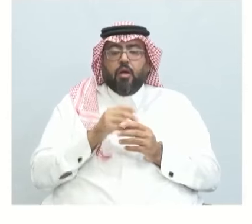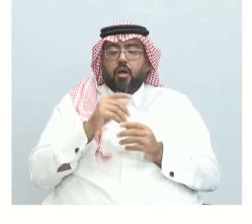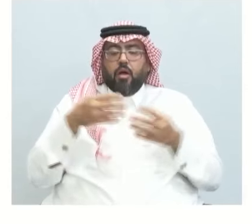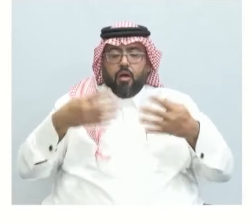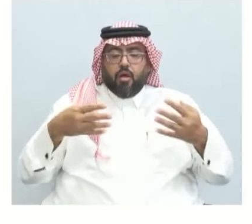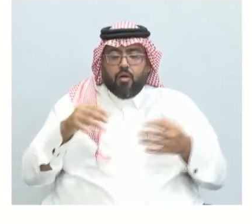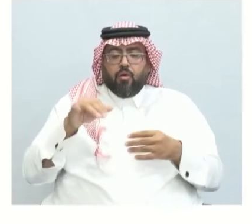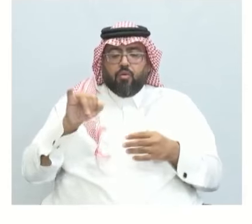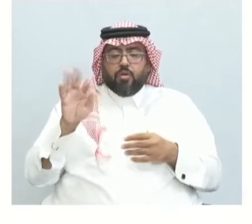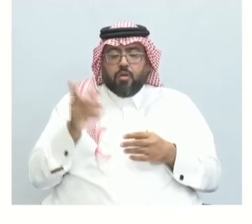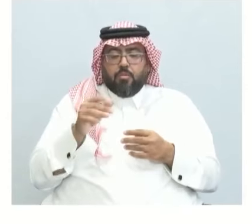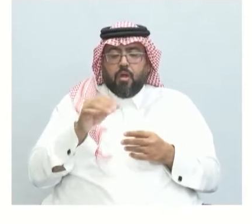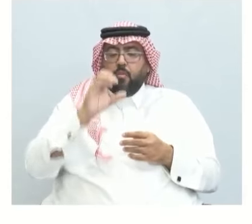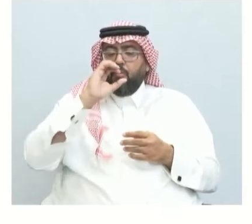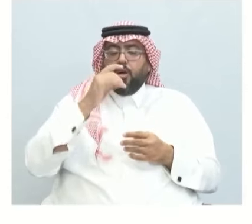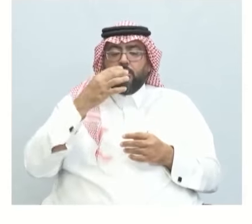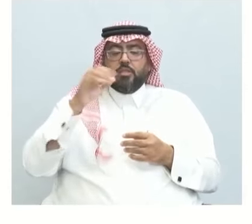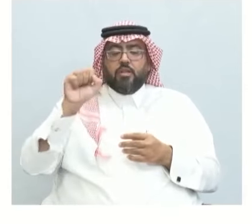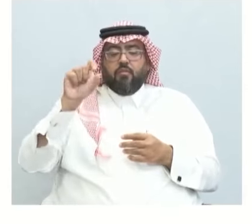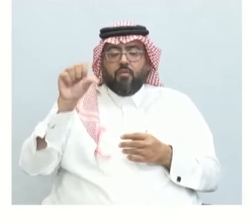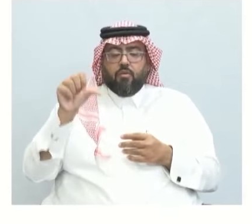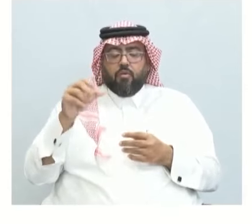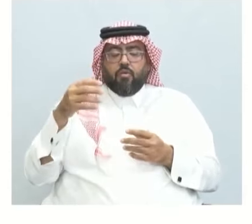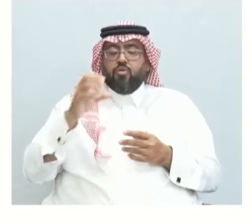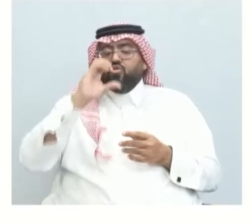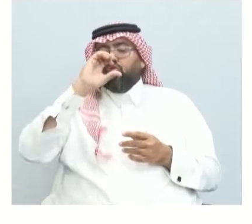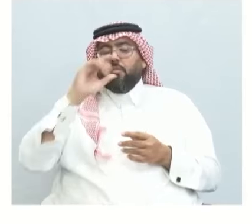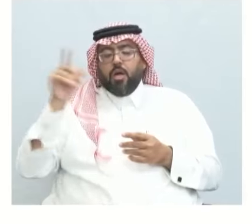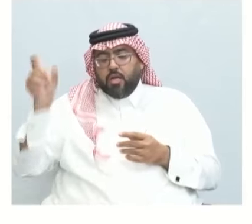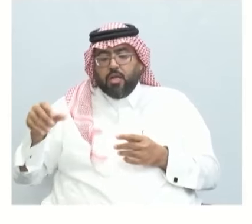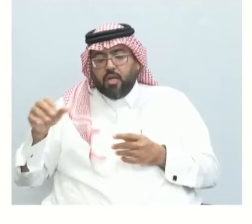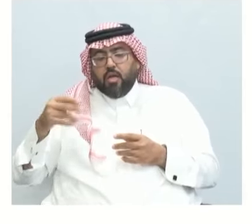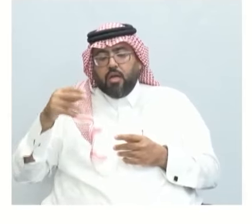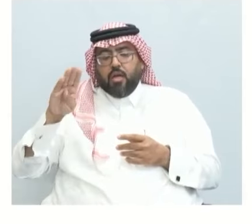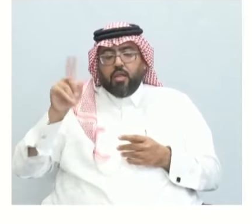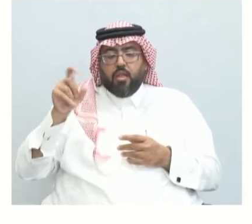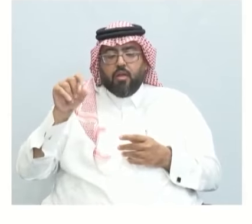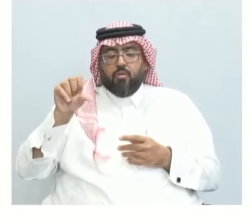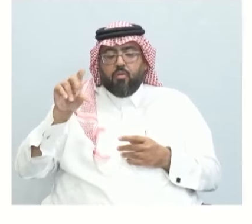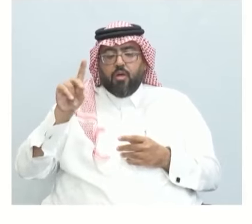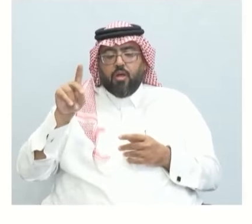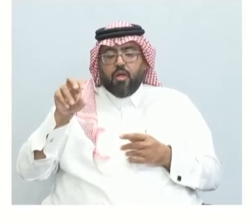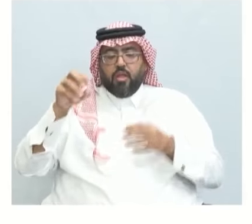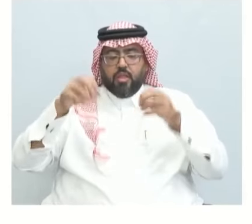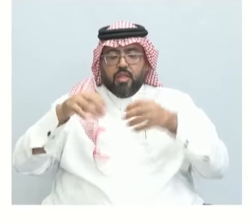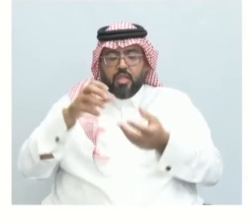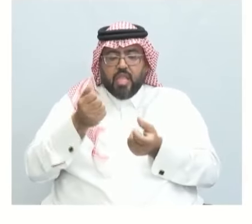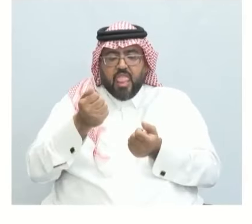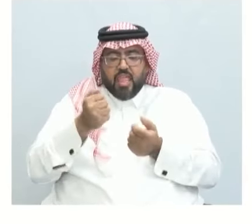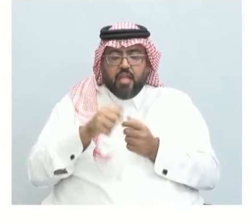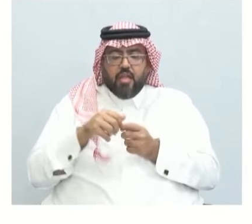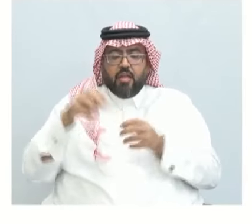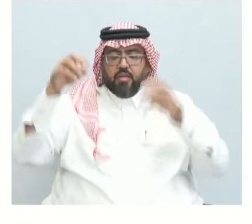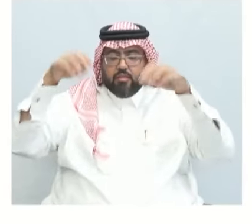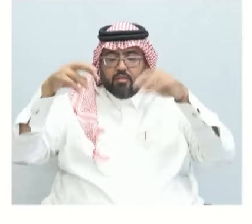ونشرب ان وردنا الماء صفوا ويشرب غيرنا كدرا وطينا وقول الاخر اذا نزل السحاب بارض